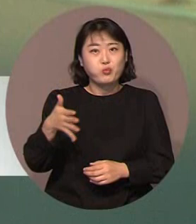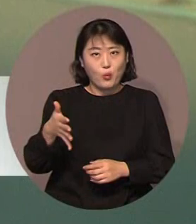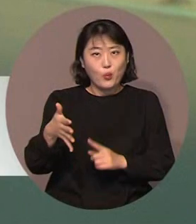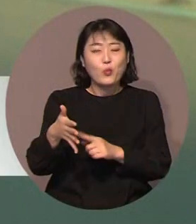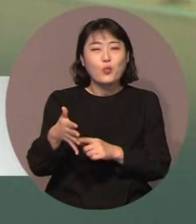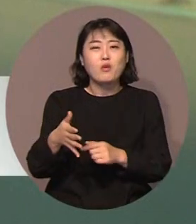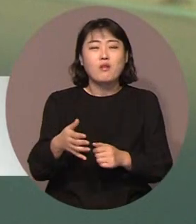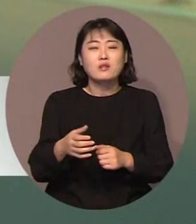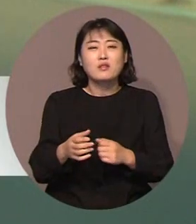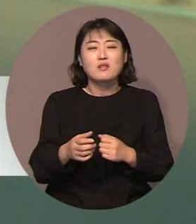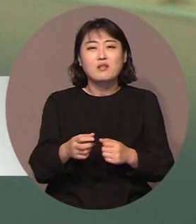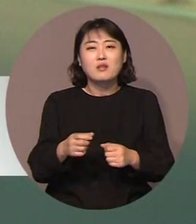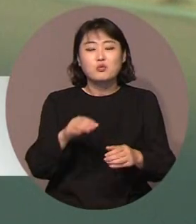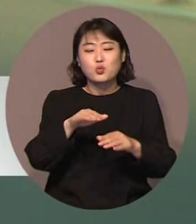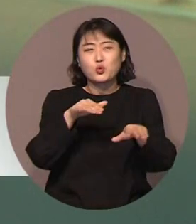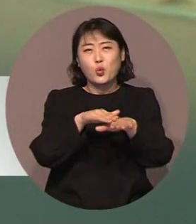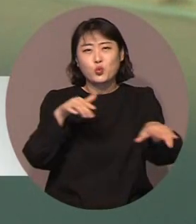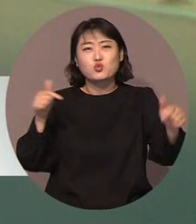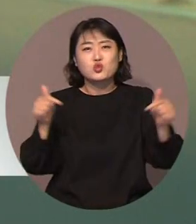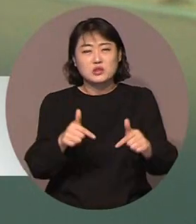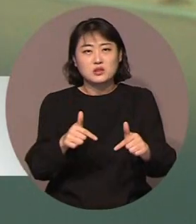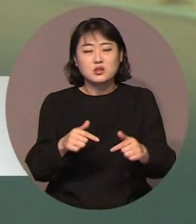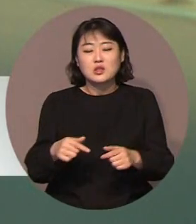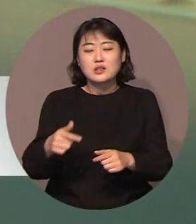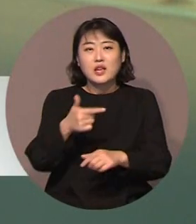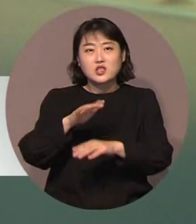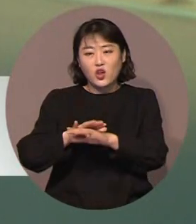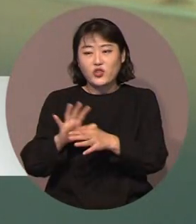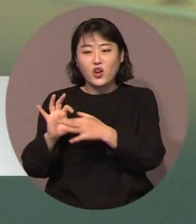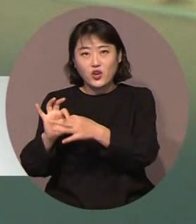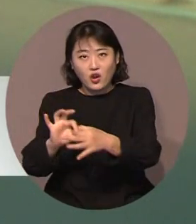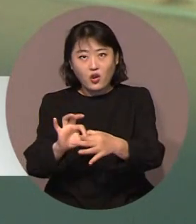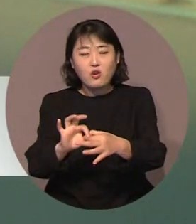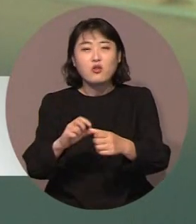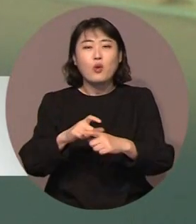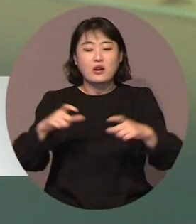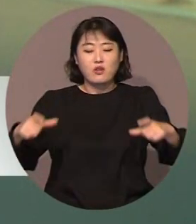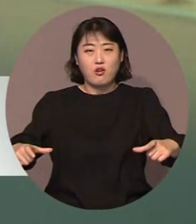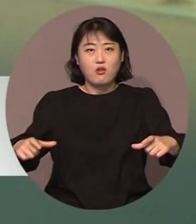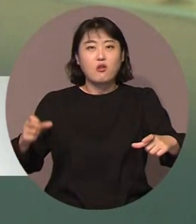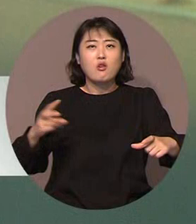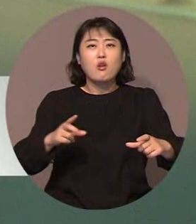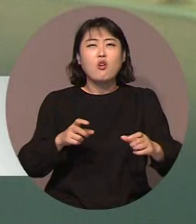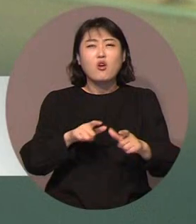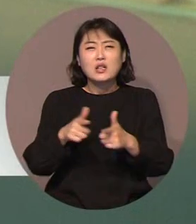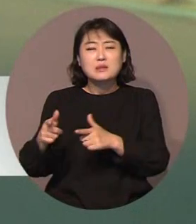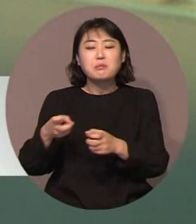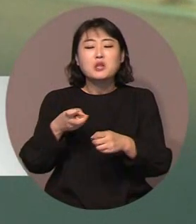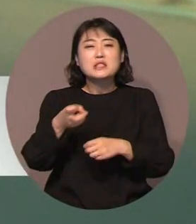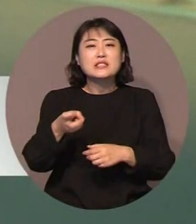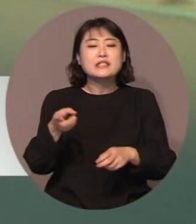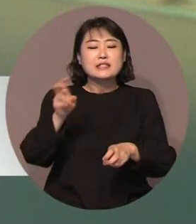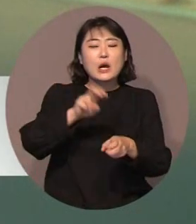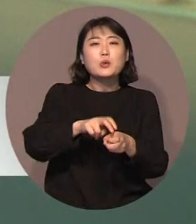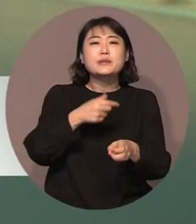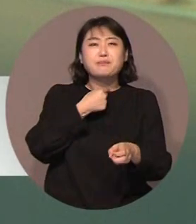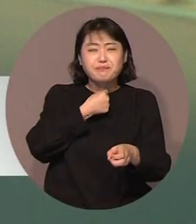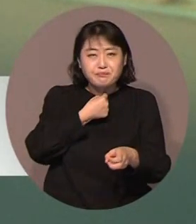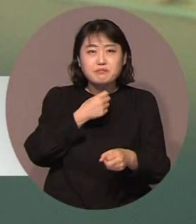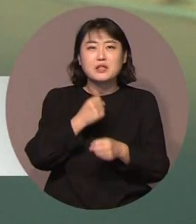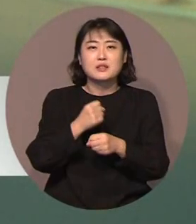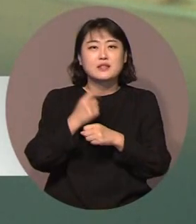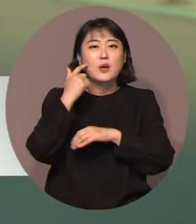대전과 청주 등을 잇는 광역버스 노선도 확충하고 도심 노선도 신설하는 등 버스를 타고 싶게 만들겠다는